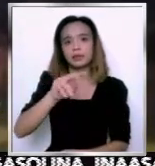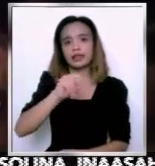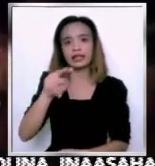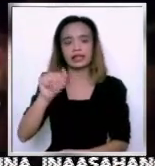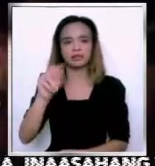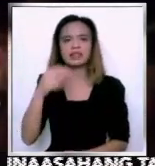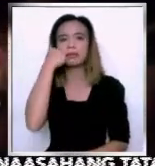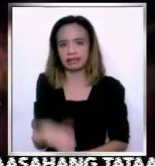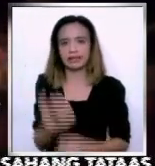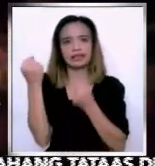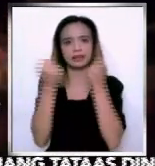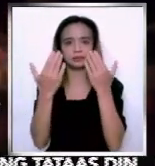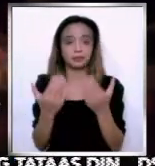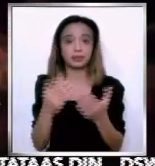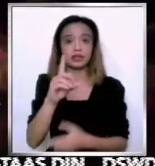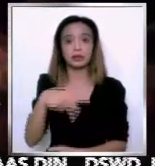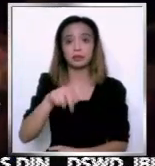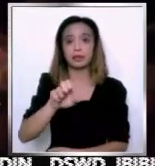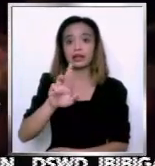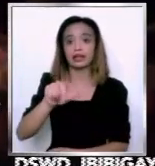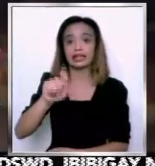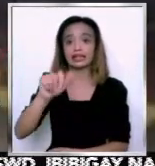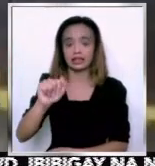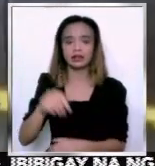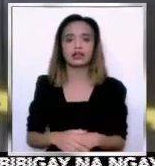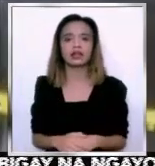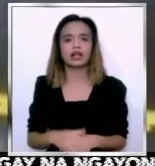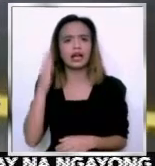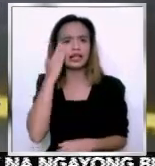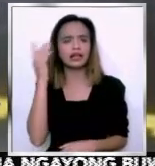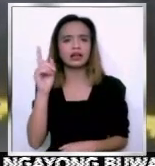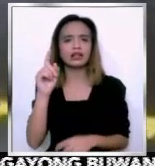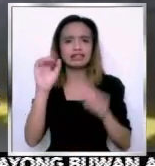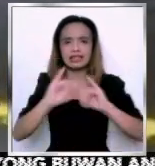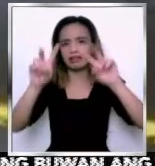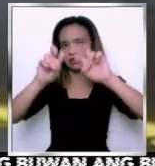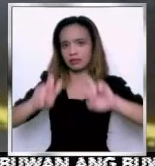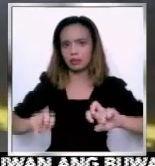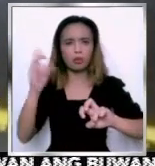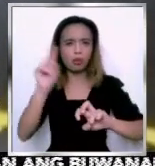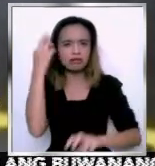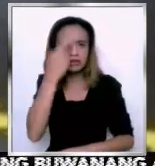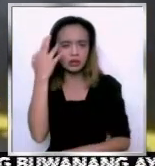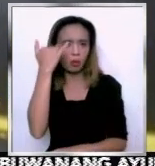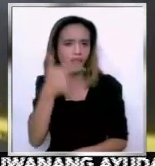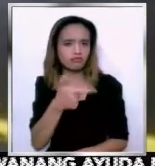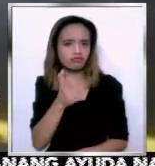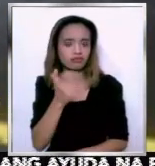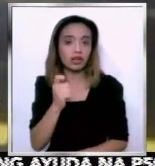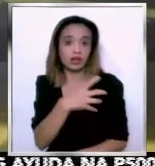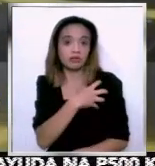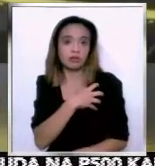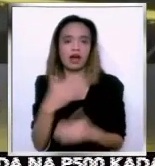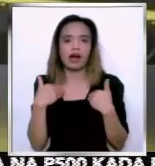Peralta. Nakaligtas naman ang kanyang kasama. Inaalam pa ng pulisya ang motibo sa pamarila. Nagpakalat na ng checkpoint ang autoridad sa bayan ng